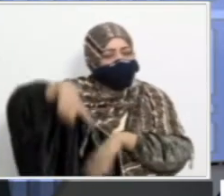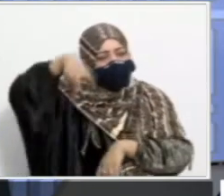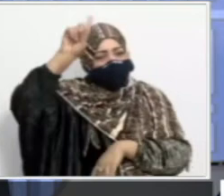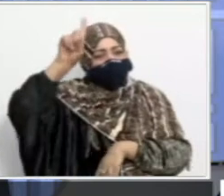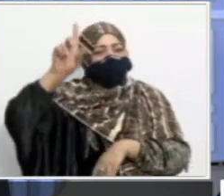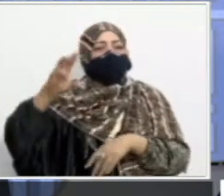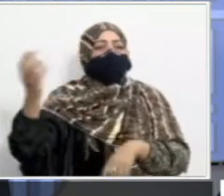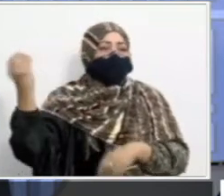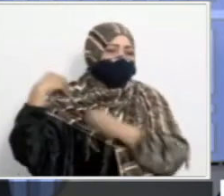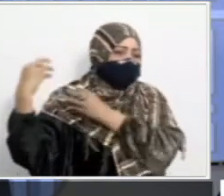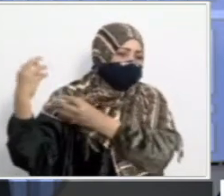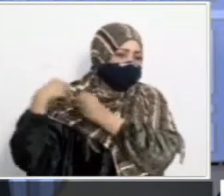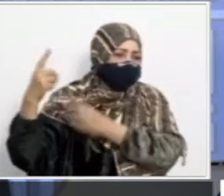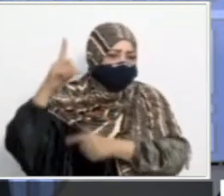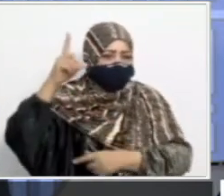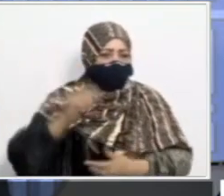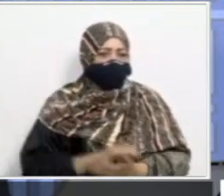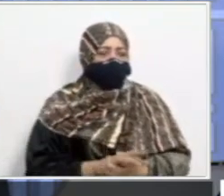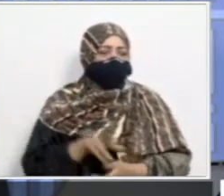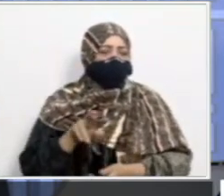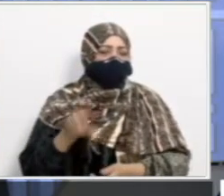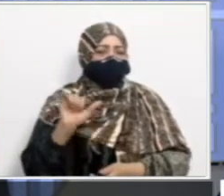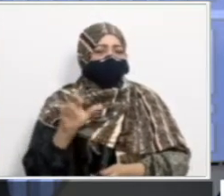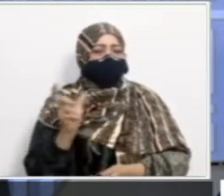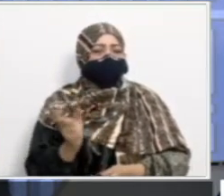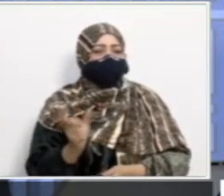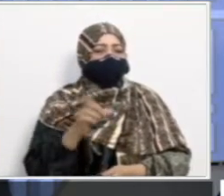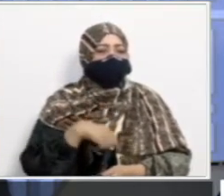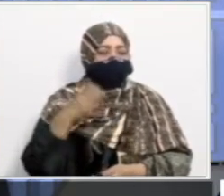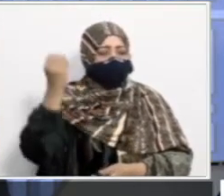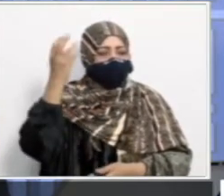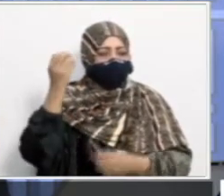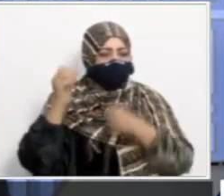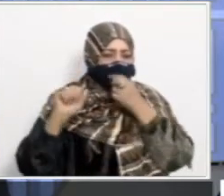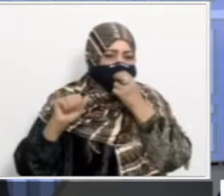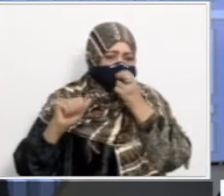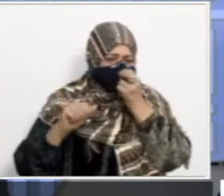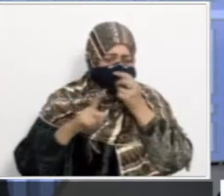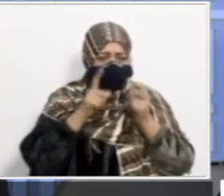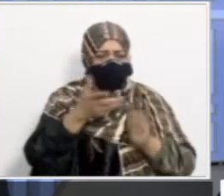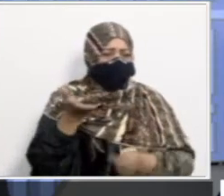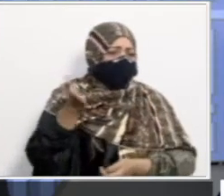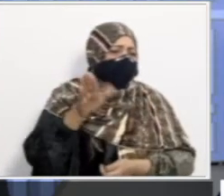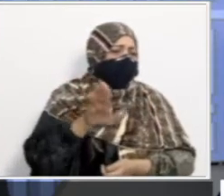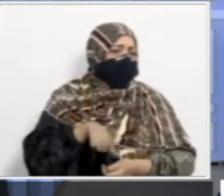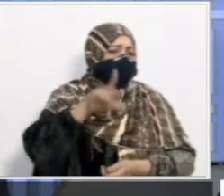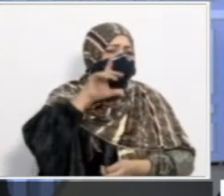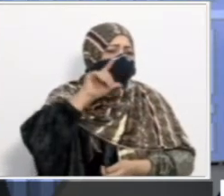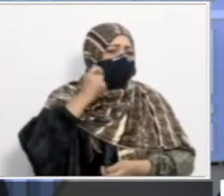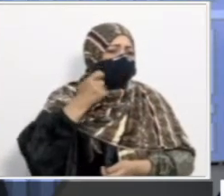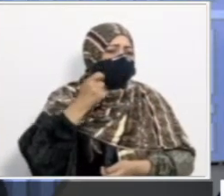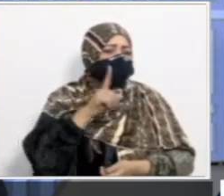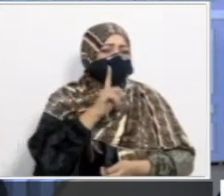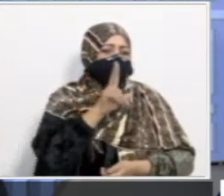يونس من بنغازي يقول توفي رجل وترك أمه، وبعدين أمه